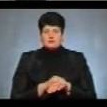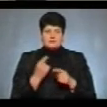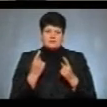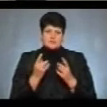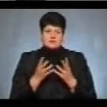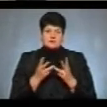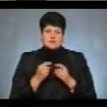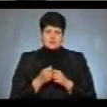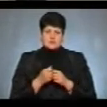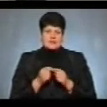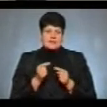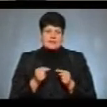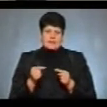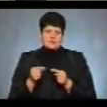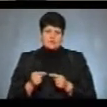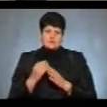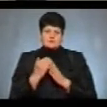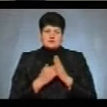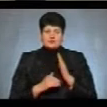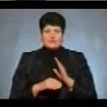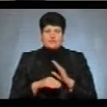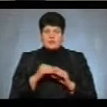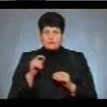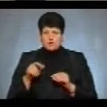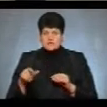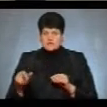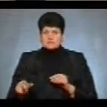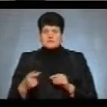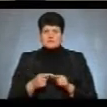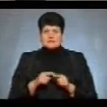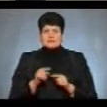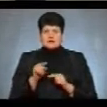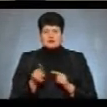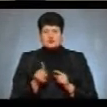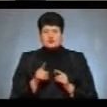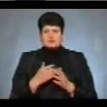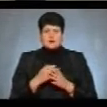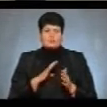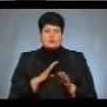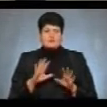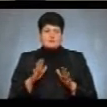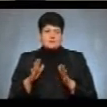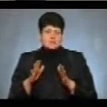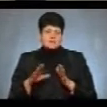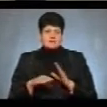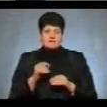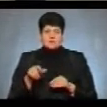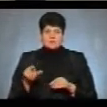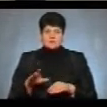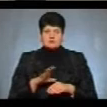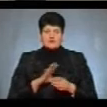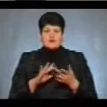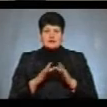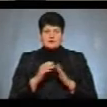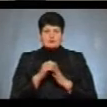кількість, скажімо так, неточностей в списку виборців. Зокрема, це те, що, скажімо так, були випадки, виборець був в так званому електронному